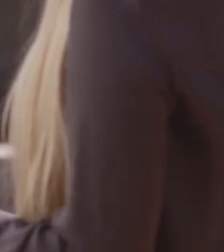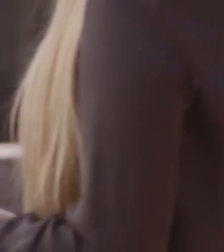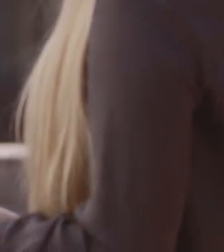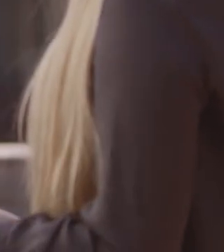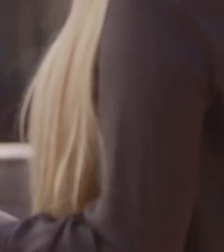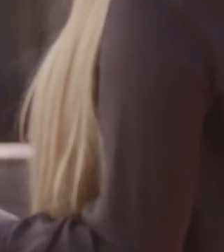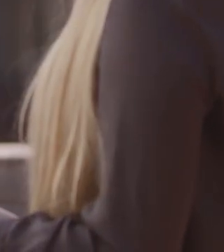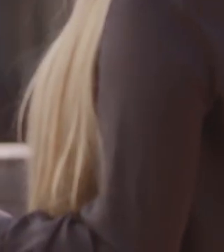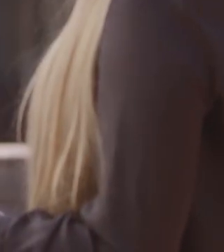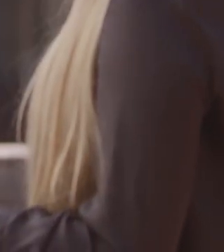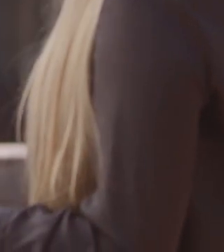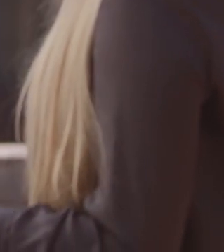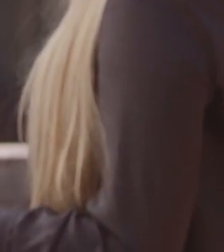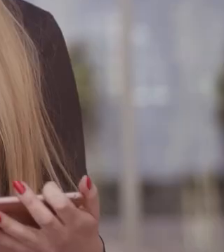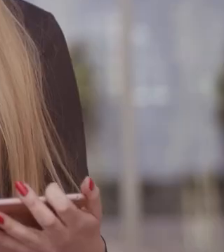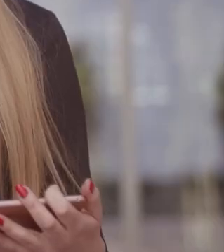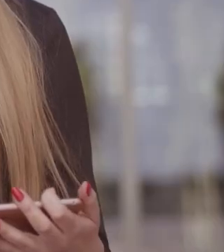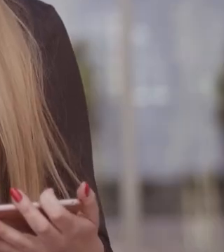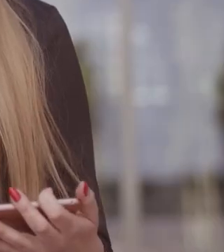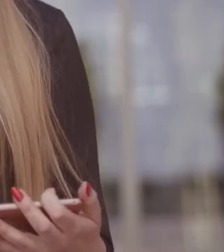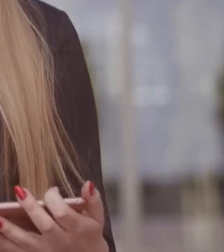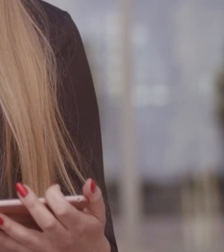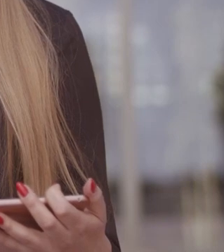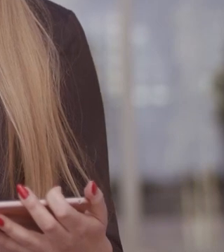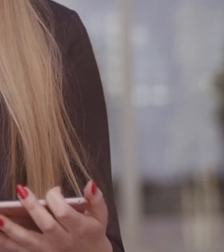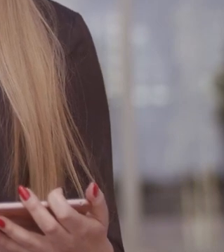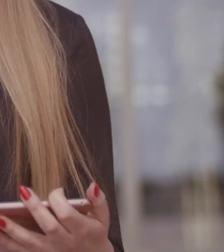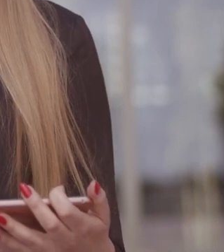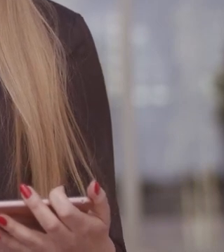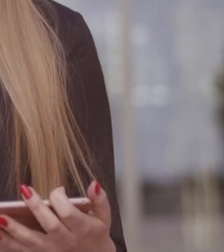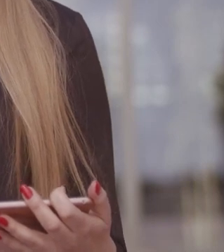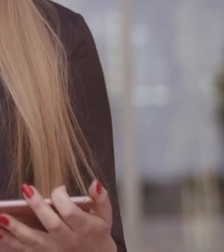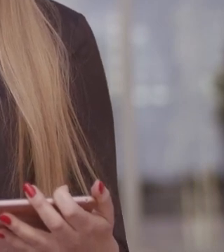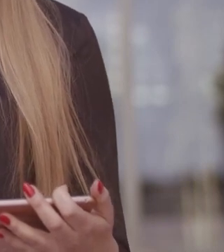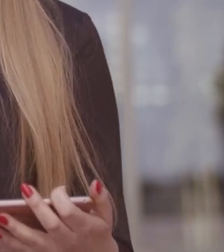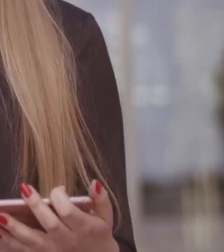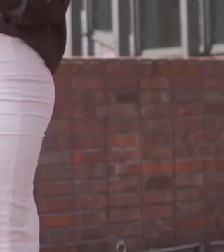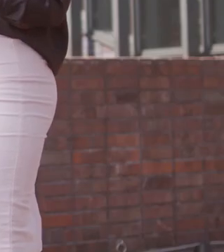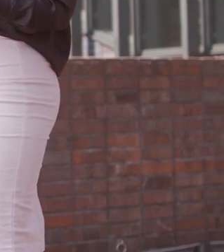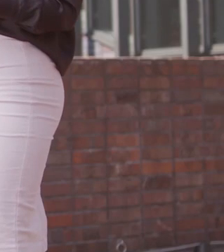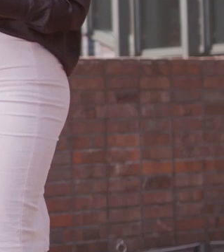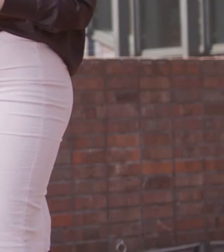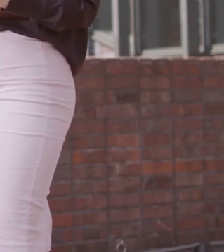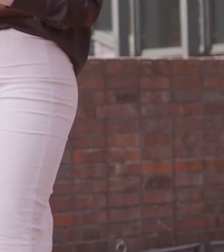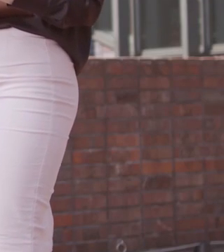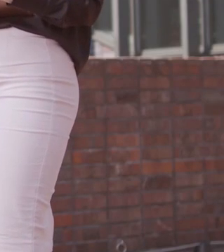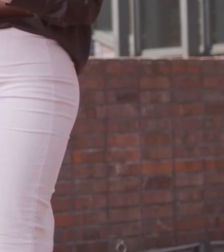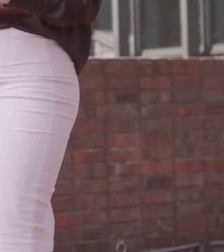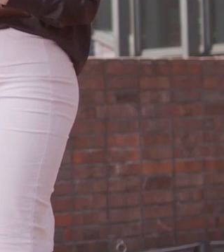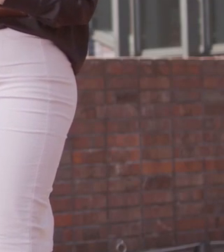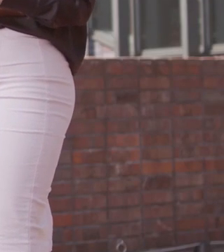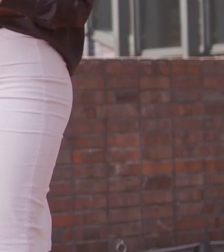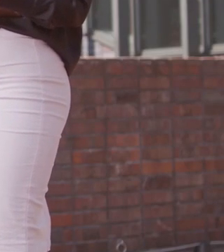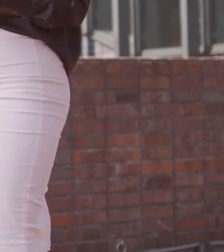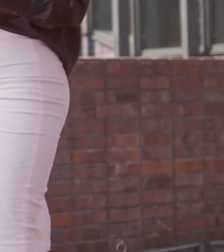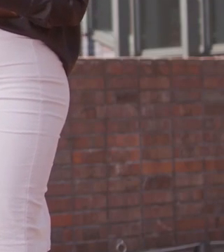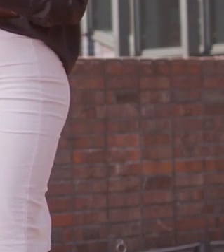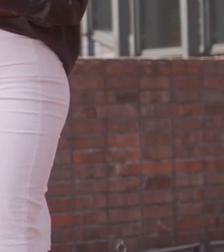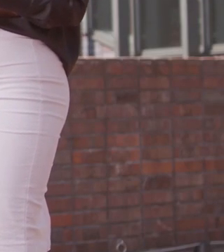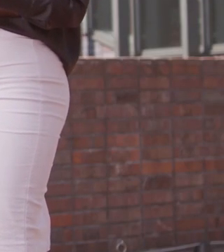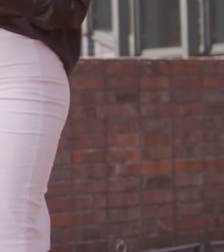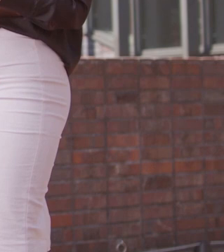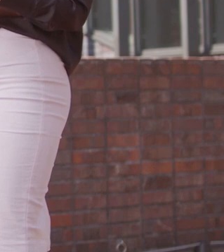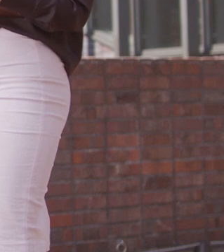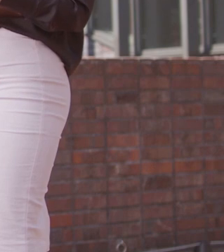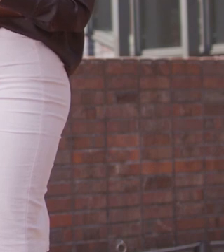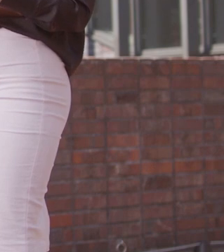Paulino. Dzień dobry, witam państwa, dzień dobry. Porozmawiamy dzisiaj o szeroko pojętym wsparciu studentów. Uniwersytet Śląski w Katowicach oferuje wsparcie